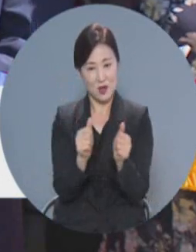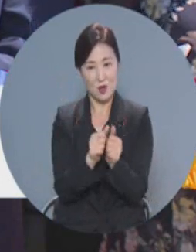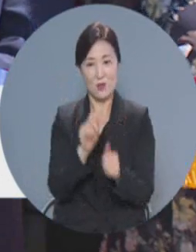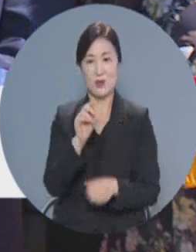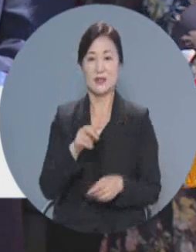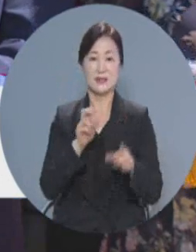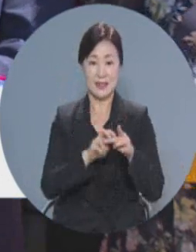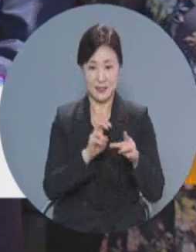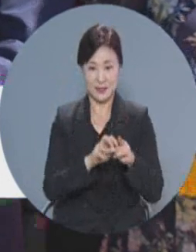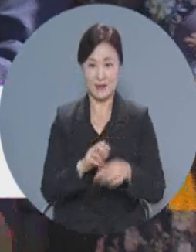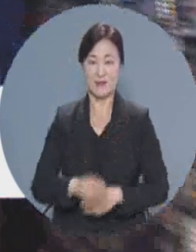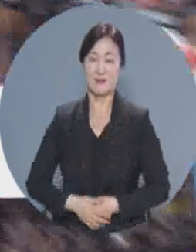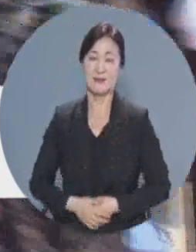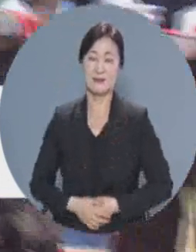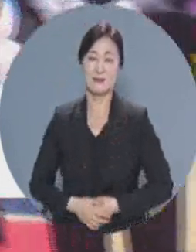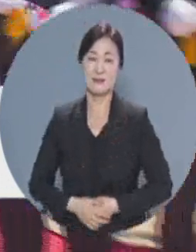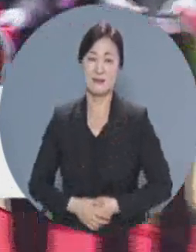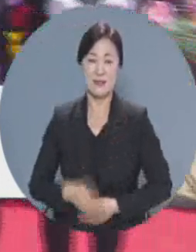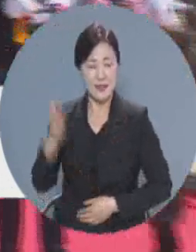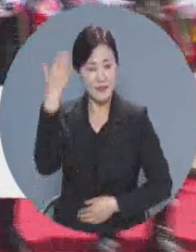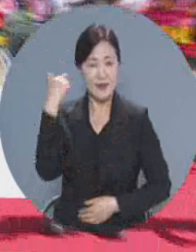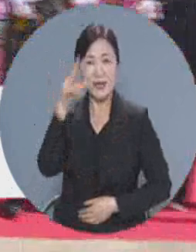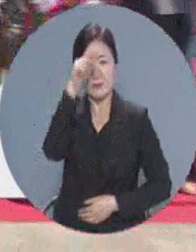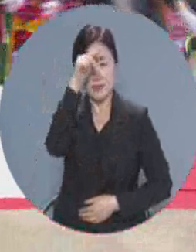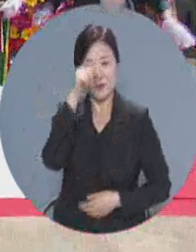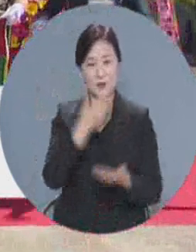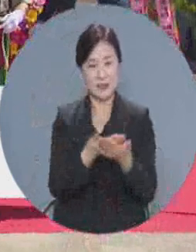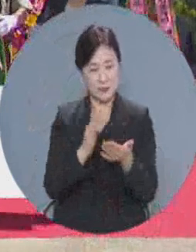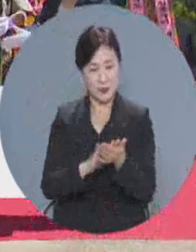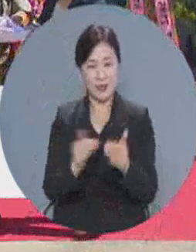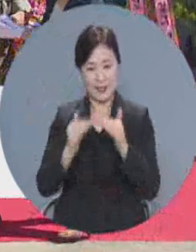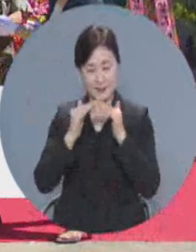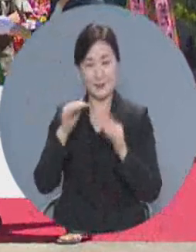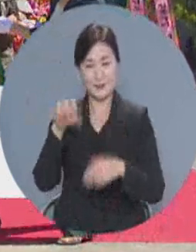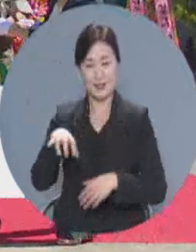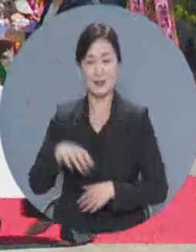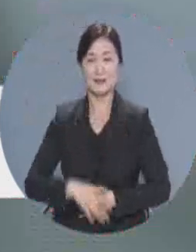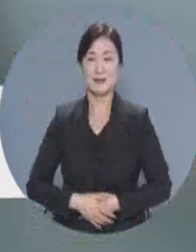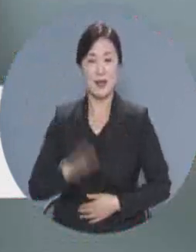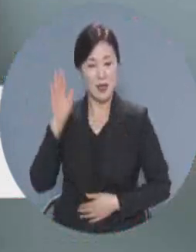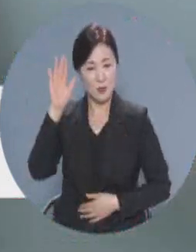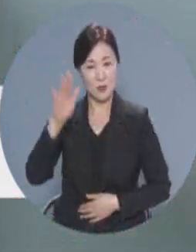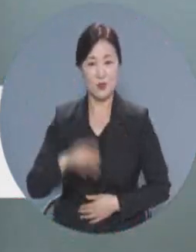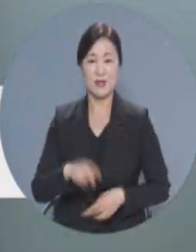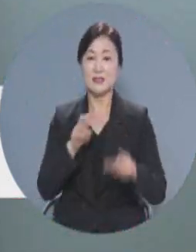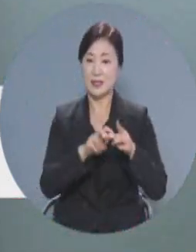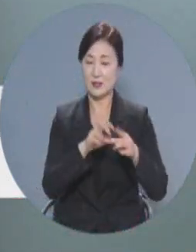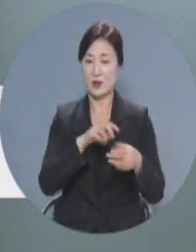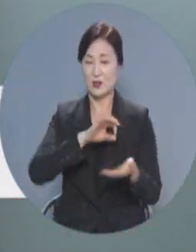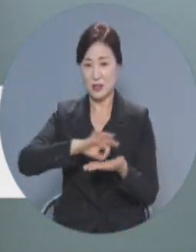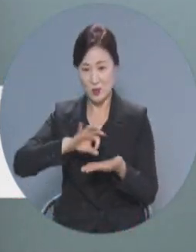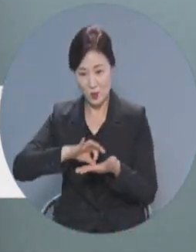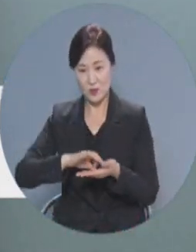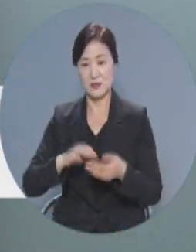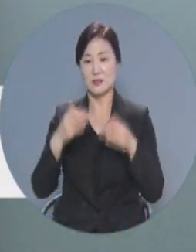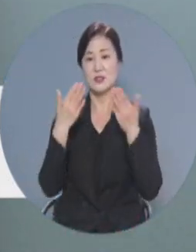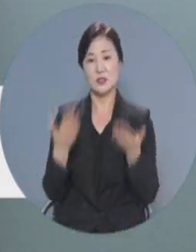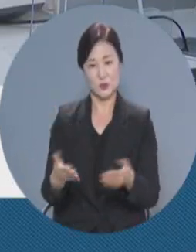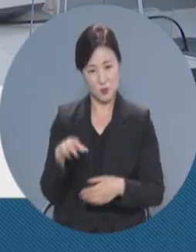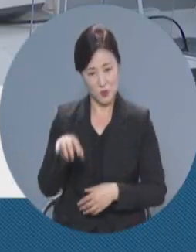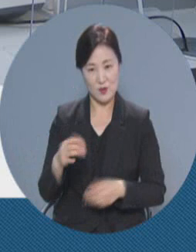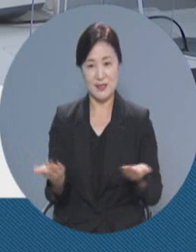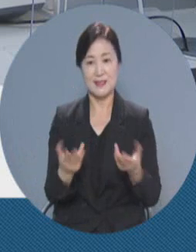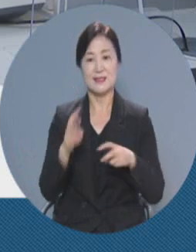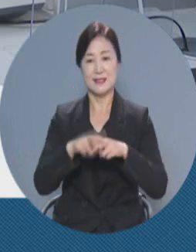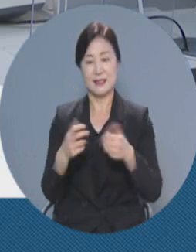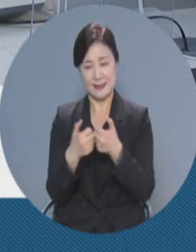센터는 옛 고흥 파출소 건물을 리모델링한 곳으로 고흥구는 앞으로 해당 센터를 청년 쉼터와 일자리